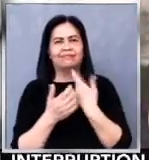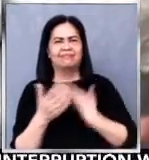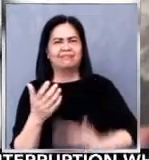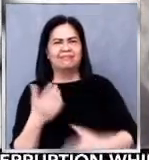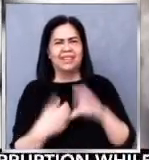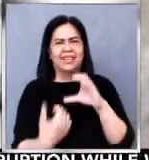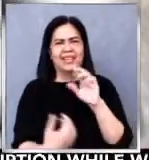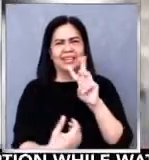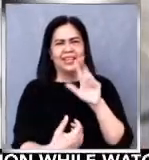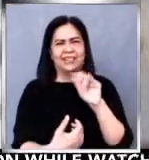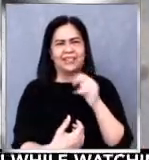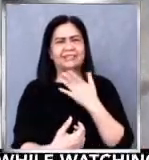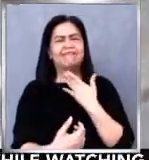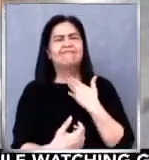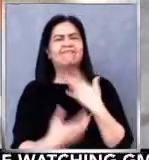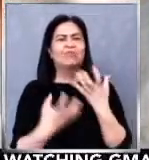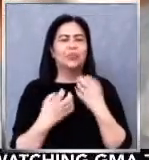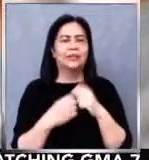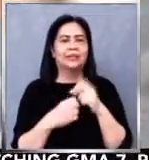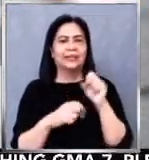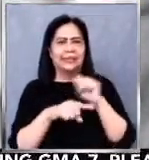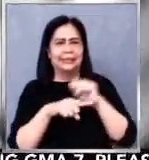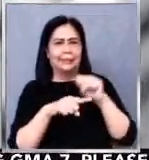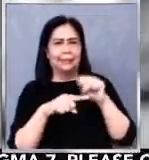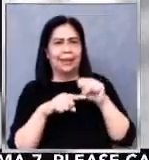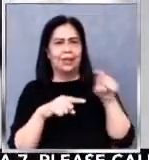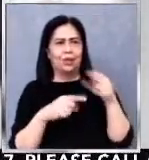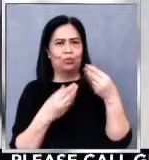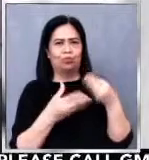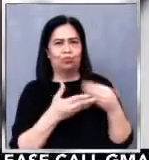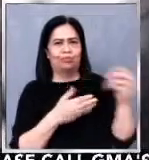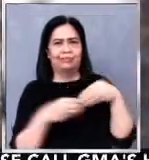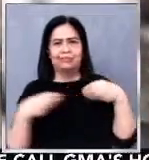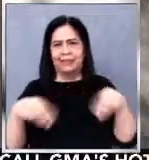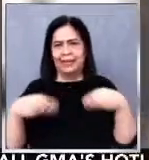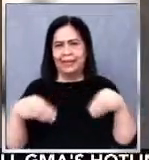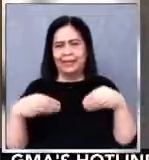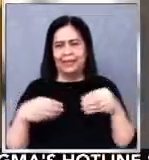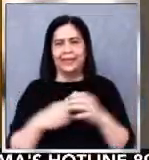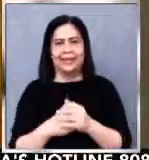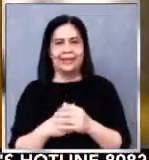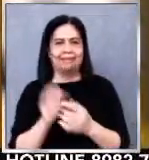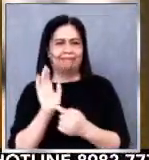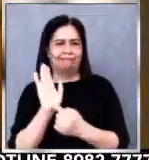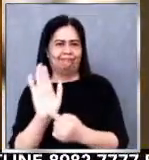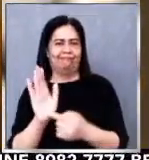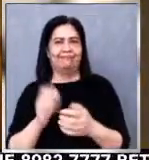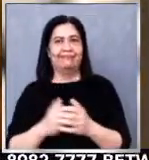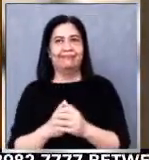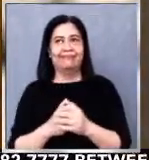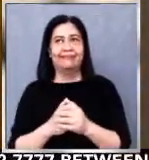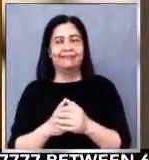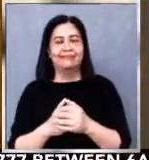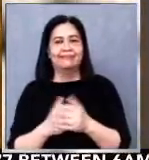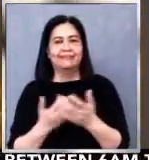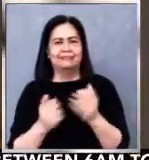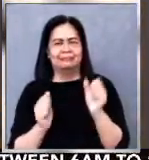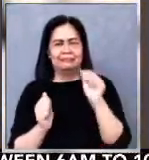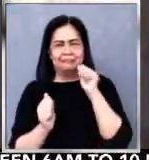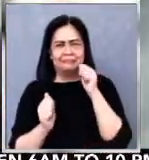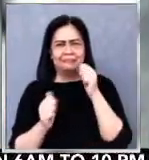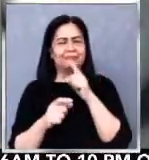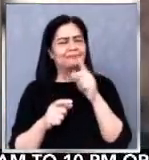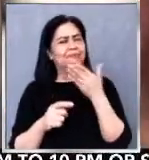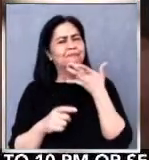Yung isang palok na pinabili namin sa palengke. Ito yung maasim na maasim pero ang